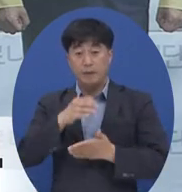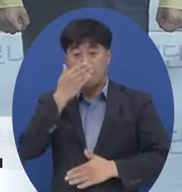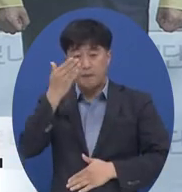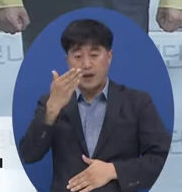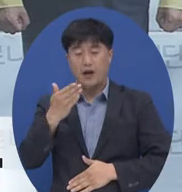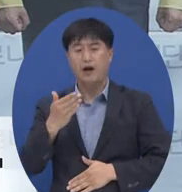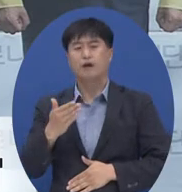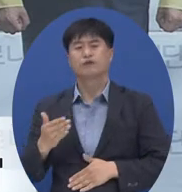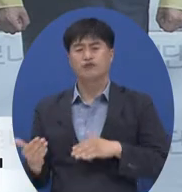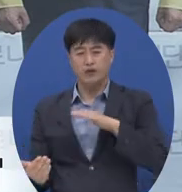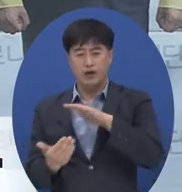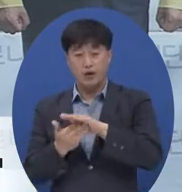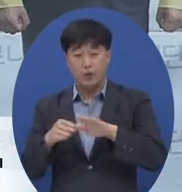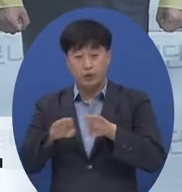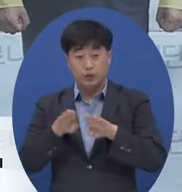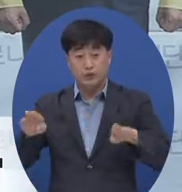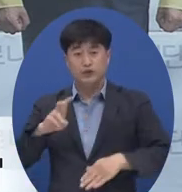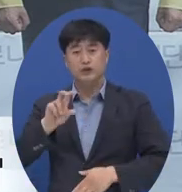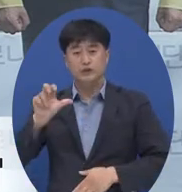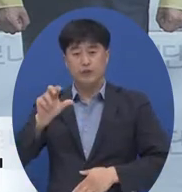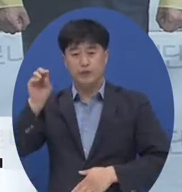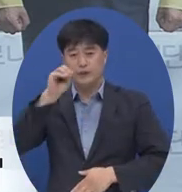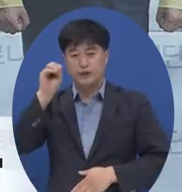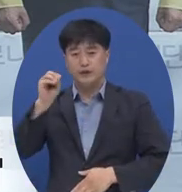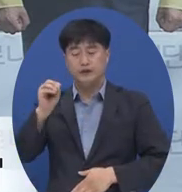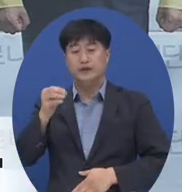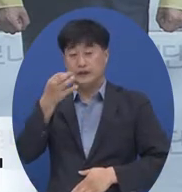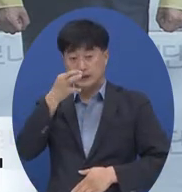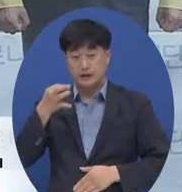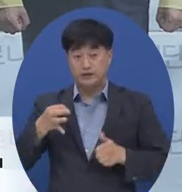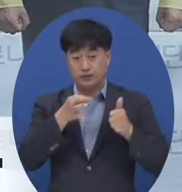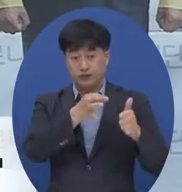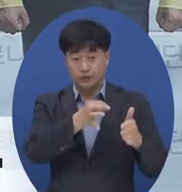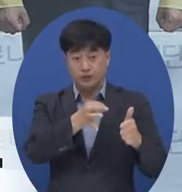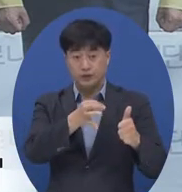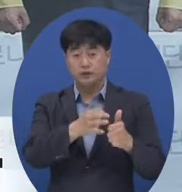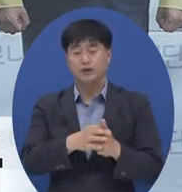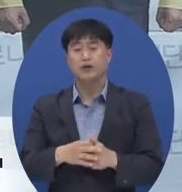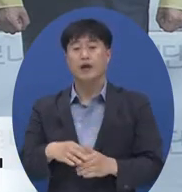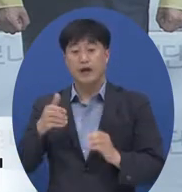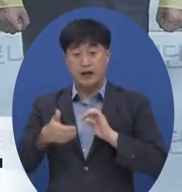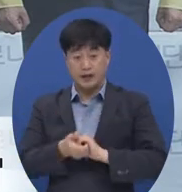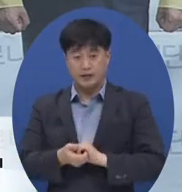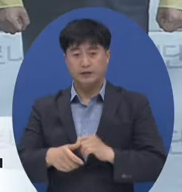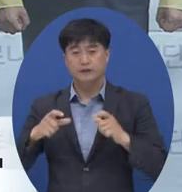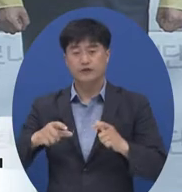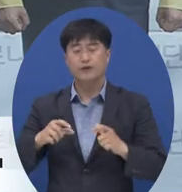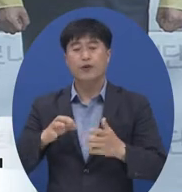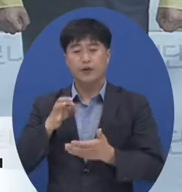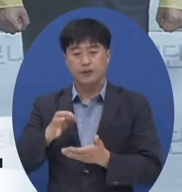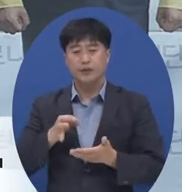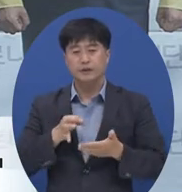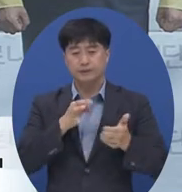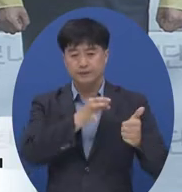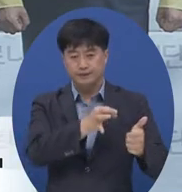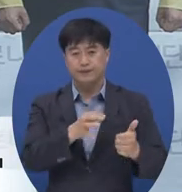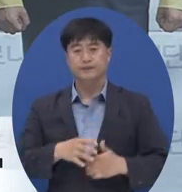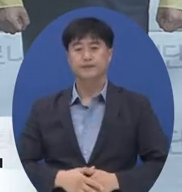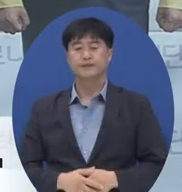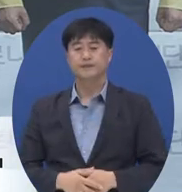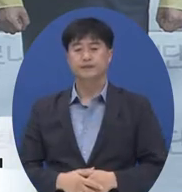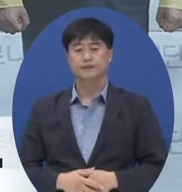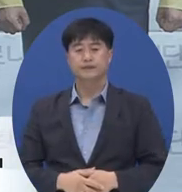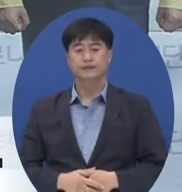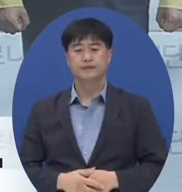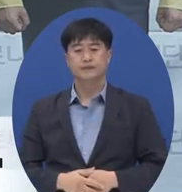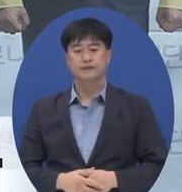있는 역대 최고 수준인 25% 인센티브를 제공하는 한정판 지역화폐를 지급합니다. 구영슬 기자가